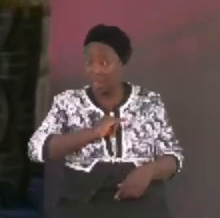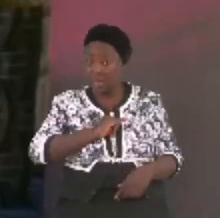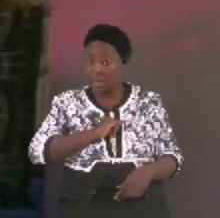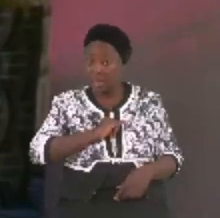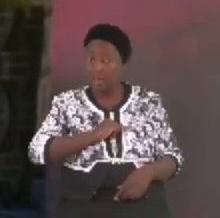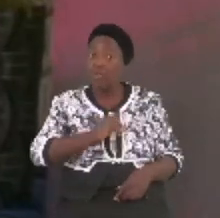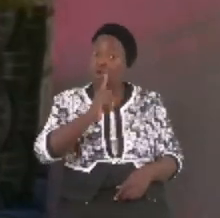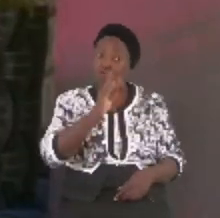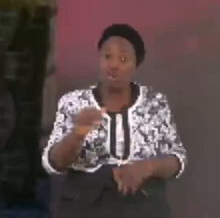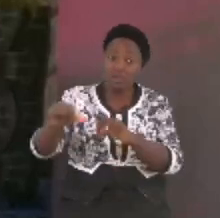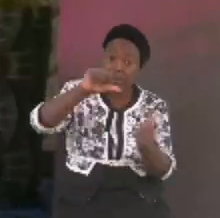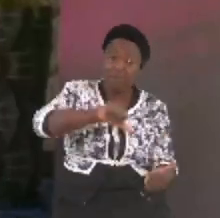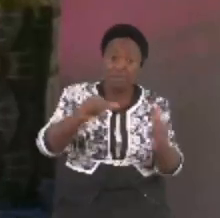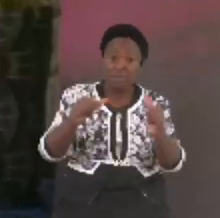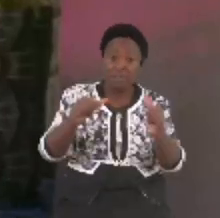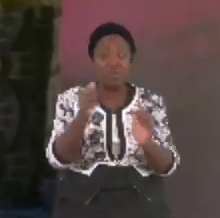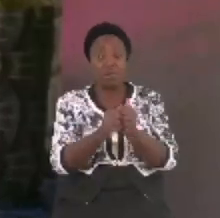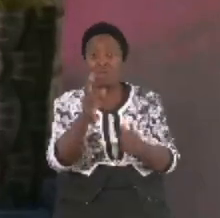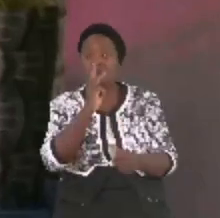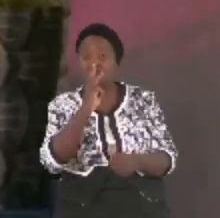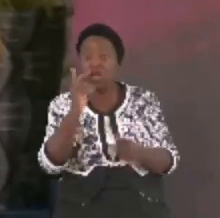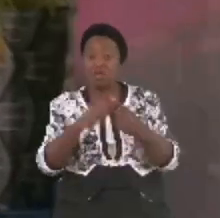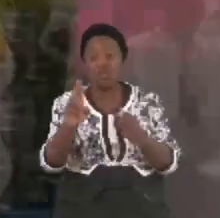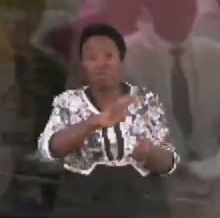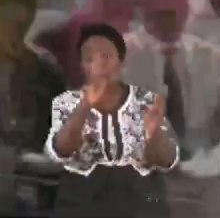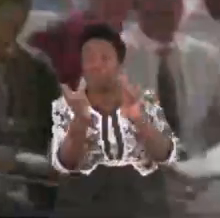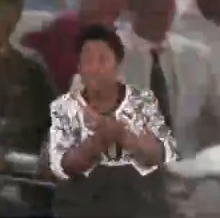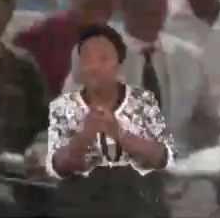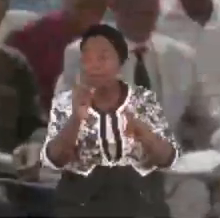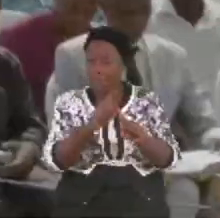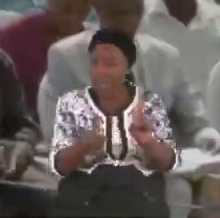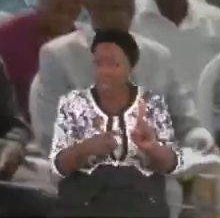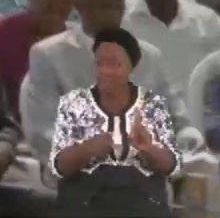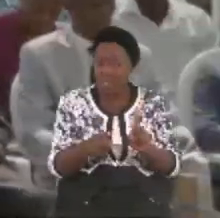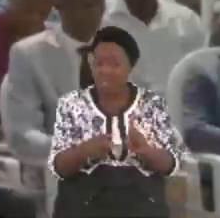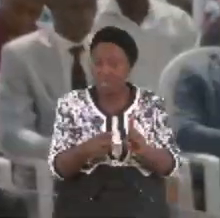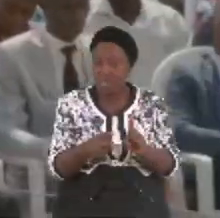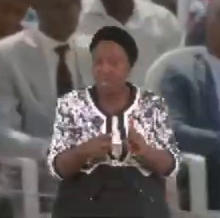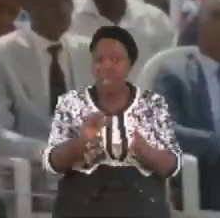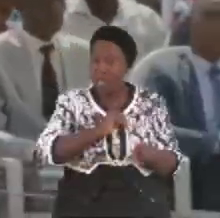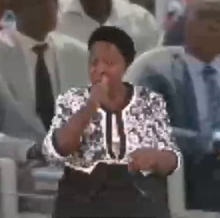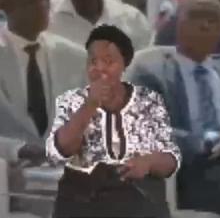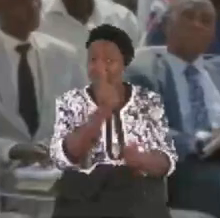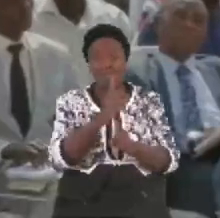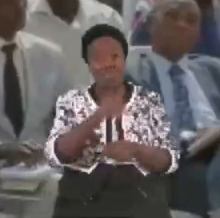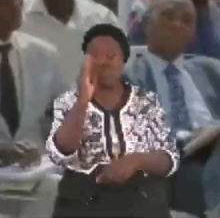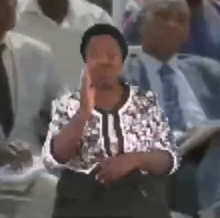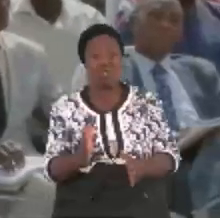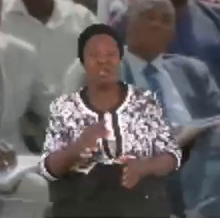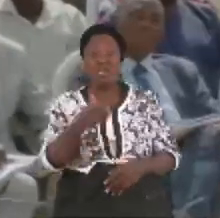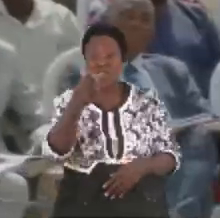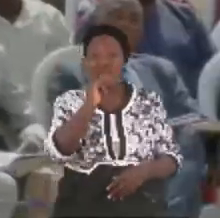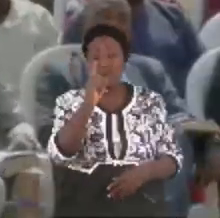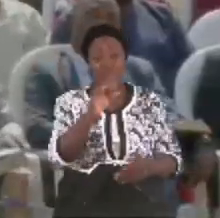vous baptise d'eau pour vous amener à la repentance. Mais je suis un précurseur. Il y a quelqu'un qui